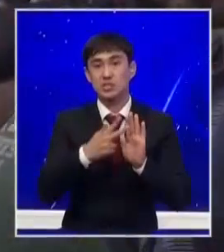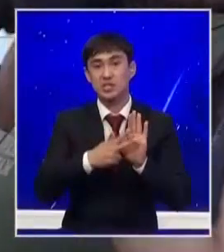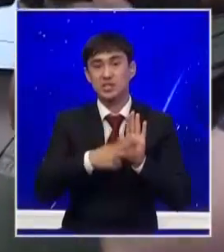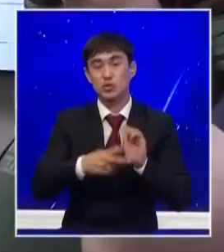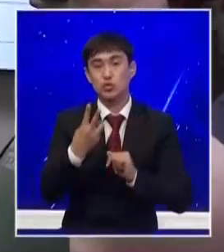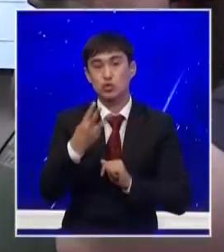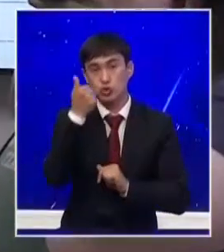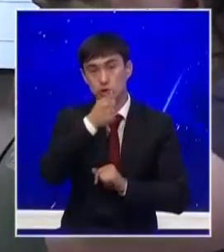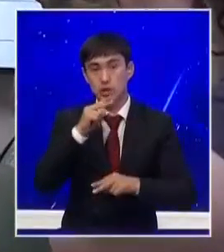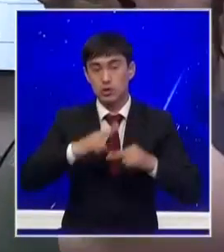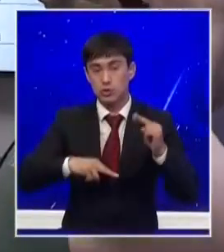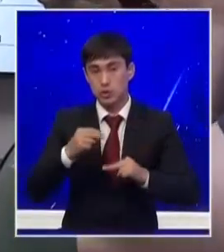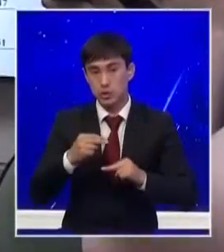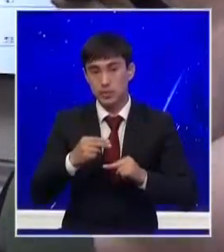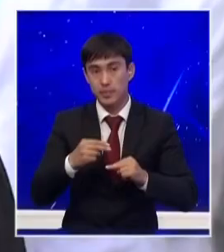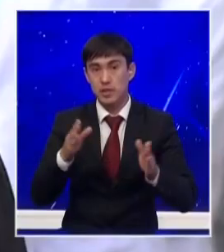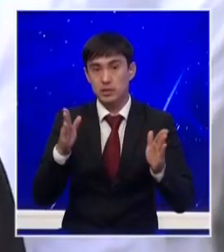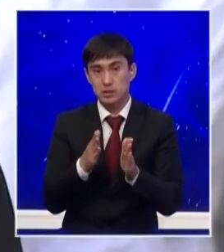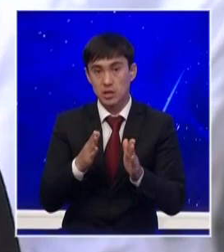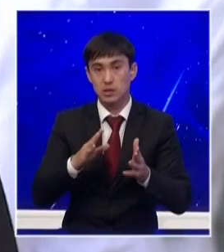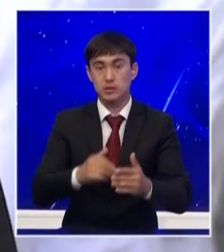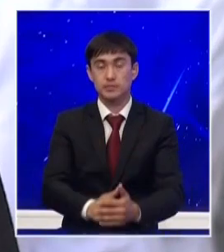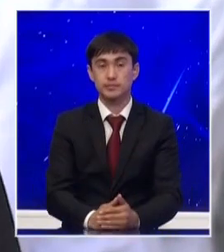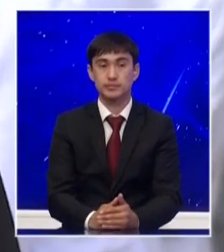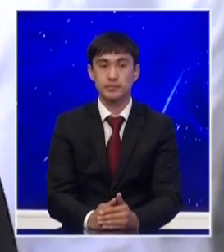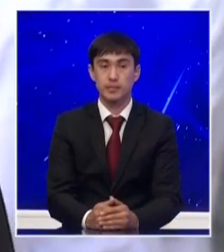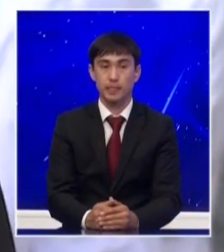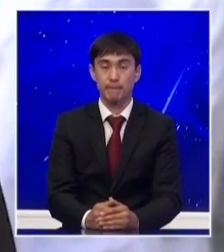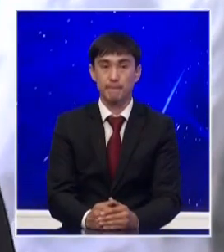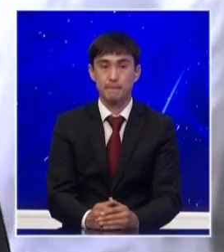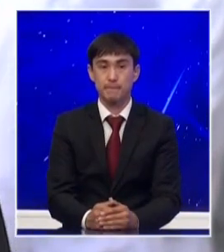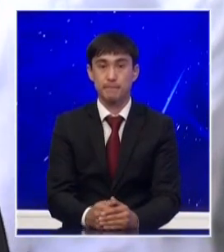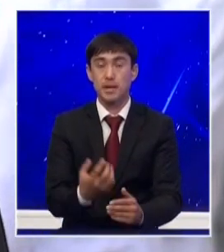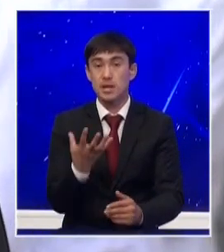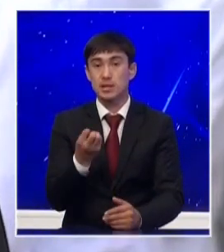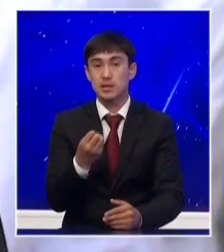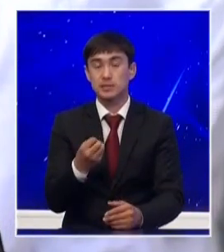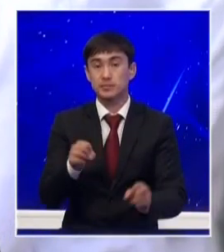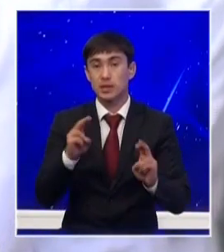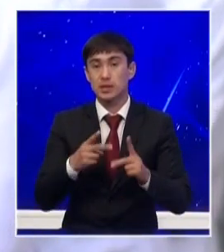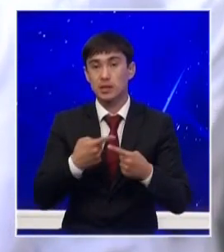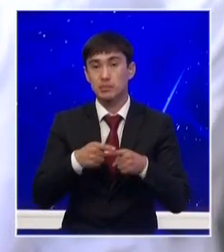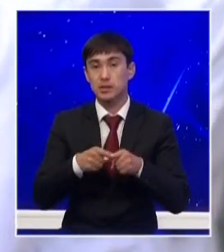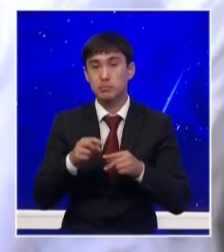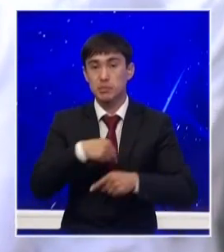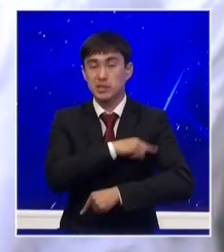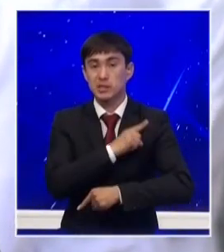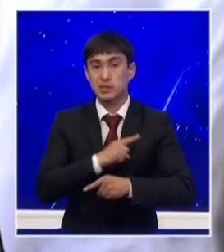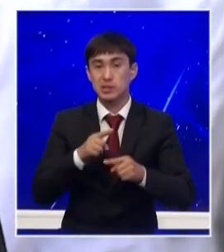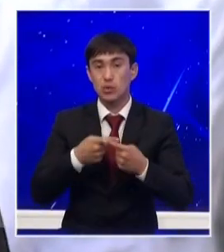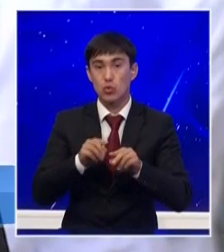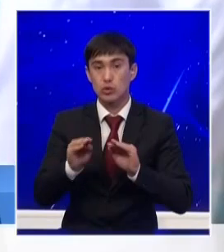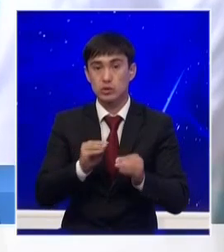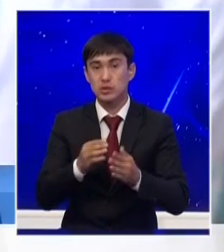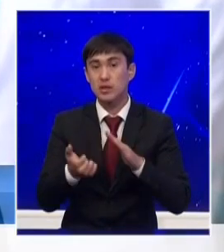жылдары бой көтерген. Іші де тарлық етеді. Сонымен бірге тиісті жаңа құрал-жабдықтар жетіспейді медициналық. Мынау